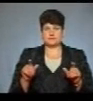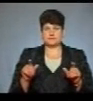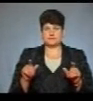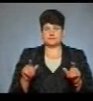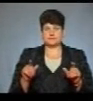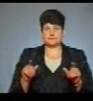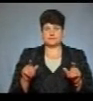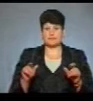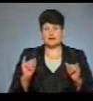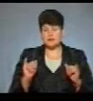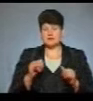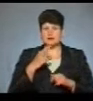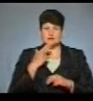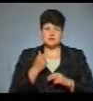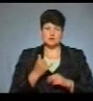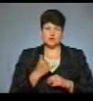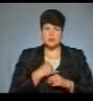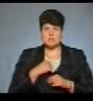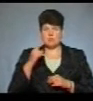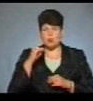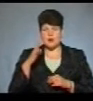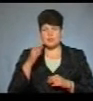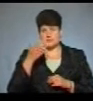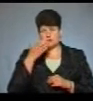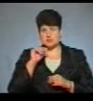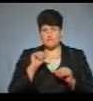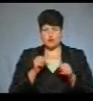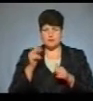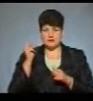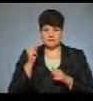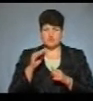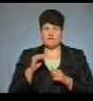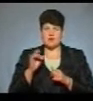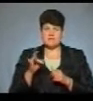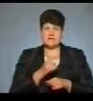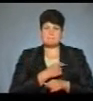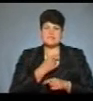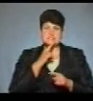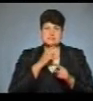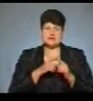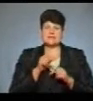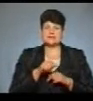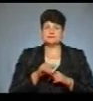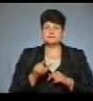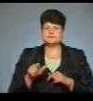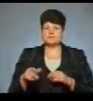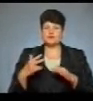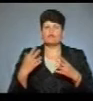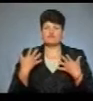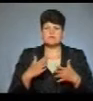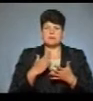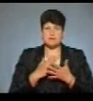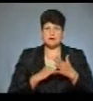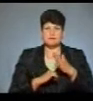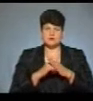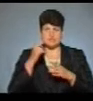освіти. І традиційно в нас популярна заочна форма навчання – фармація і медсестринство. Це для тих абітурієнтів, які вже здобули базові